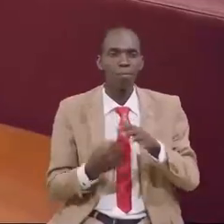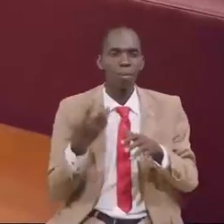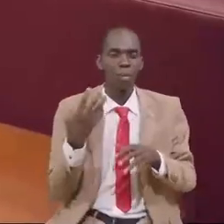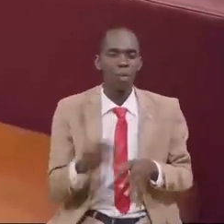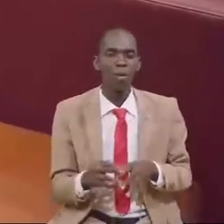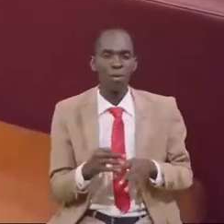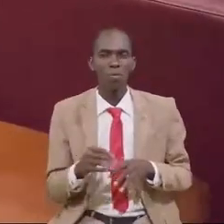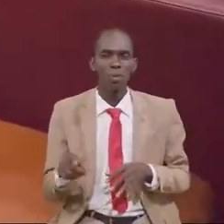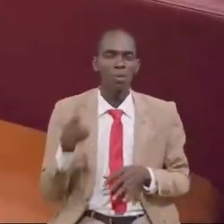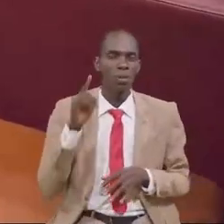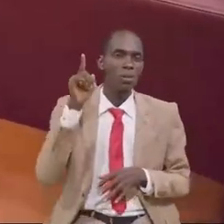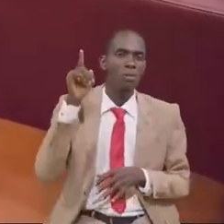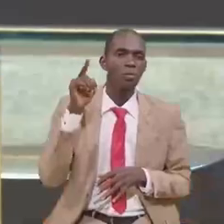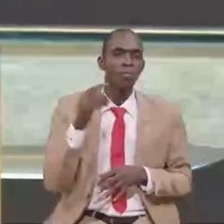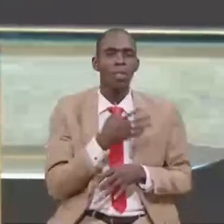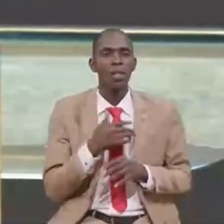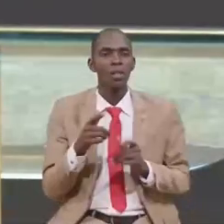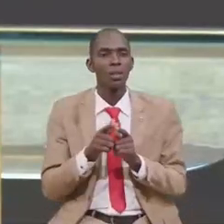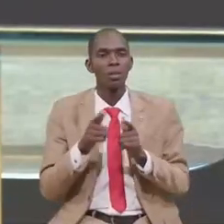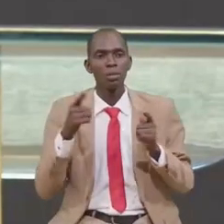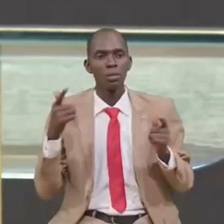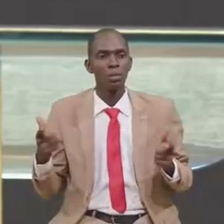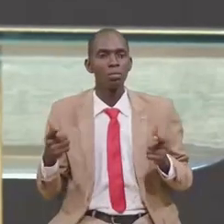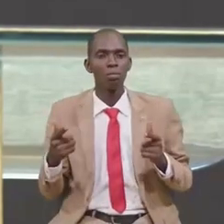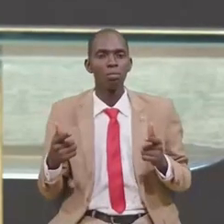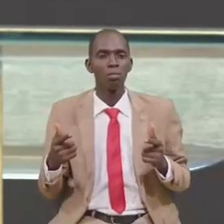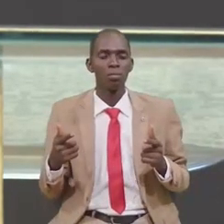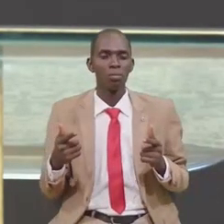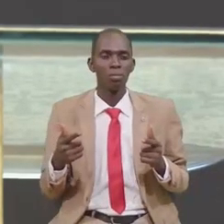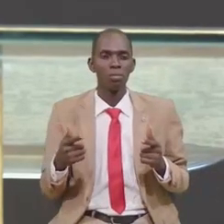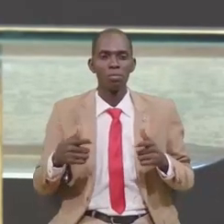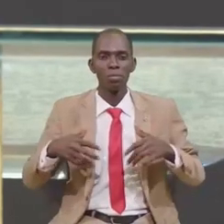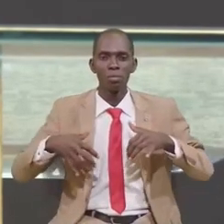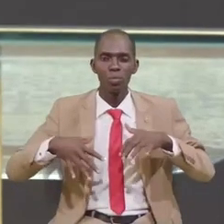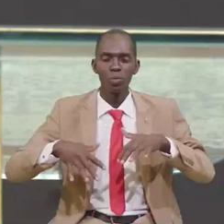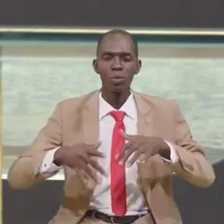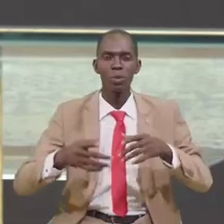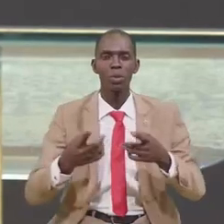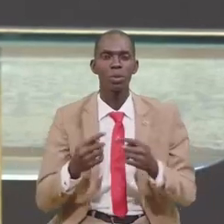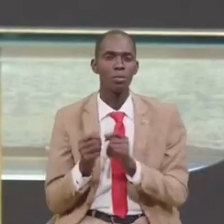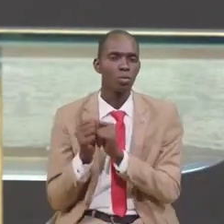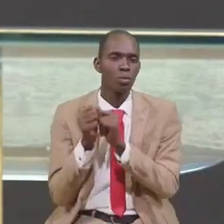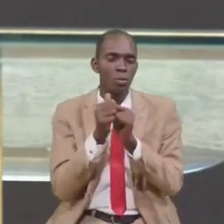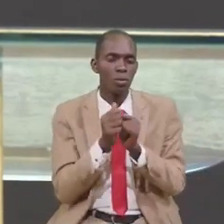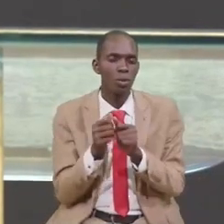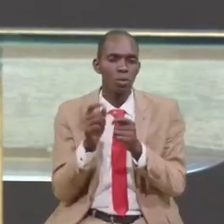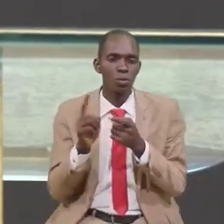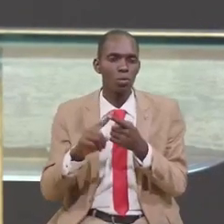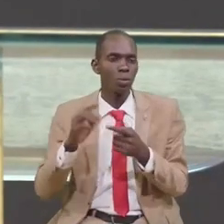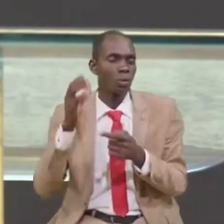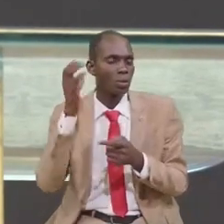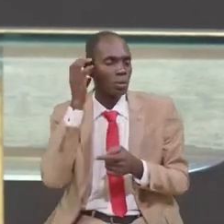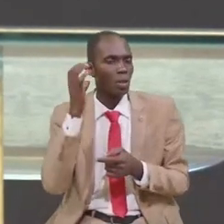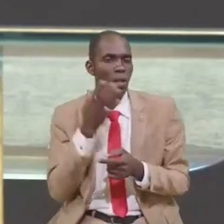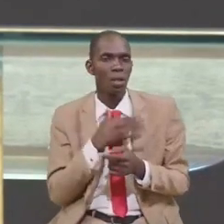plus et les gens venaient en foule pour l'entendre et pour être guéris de